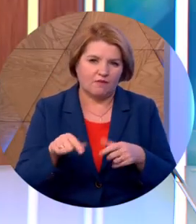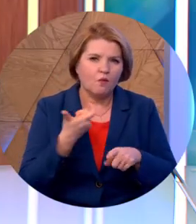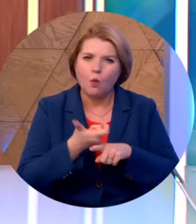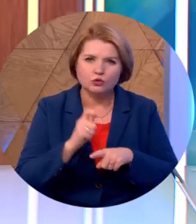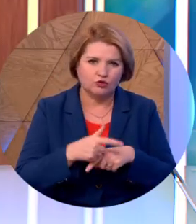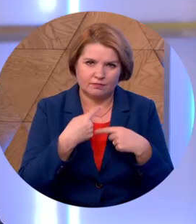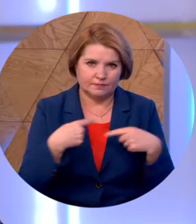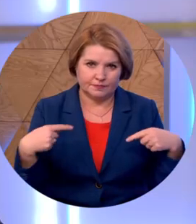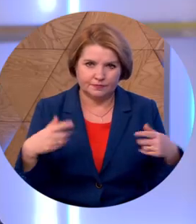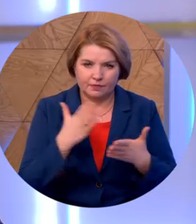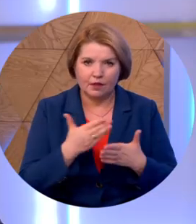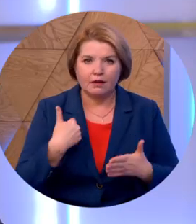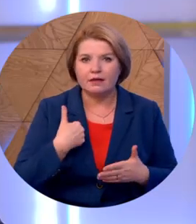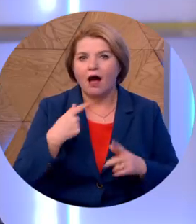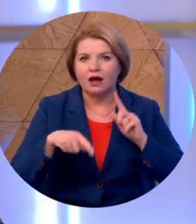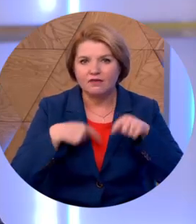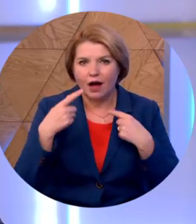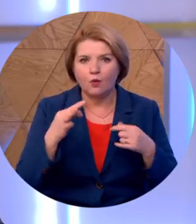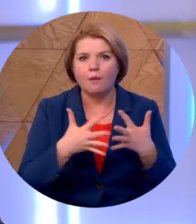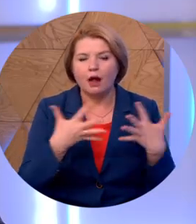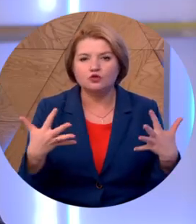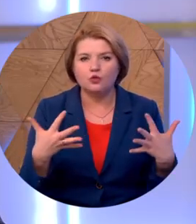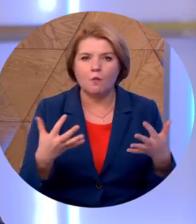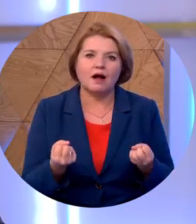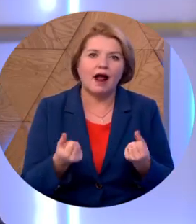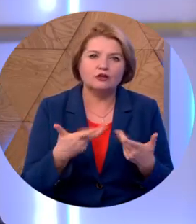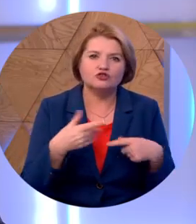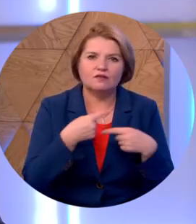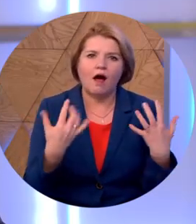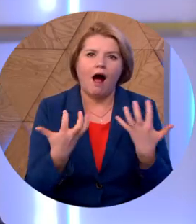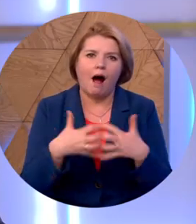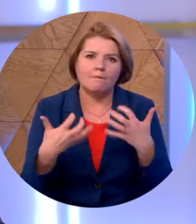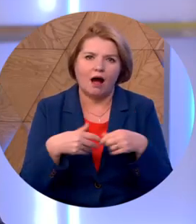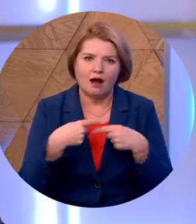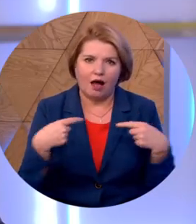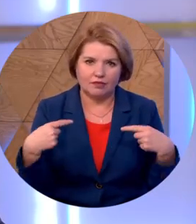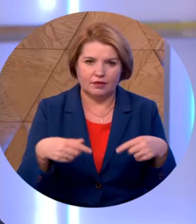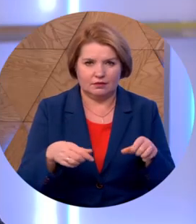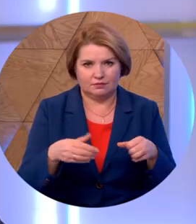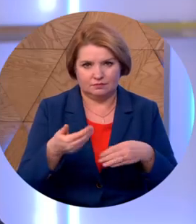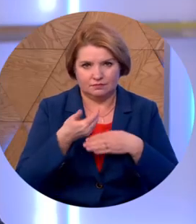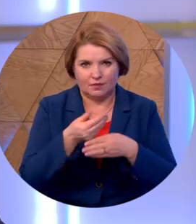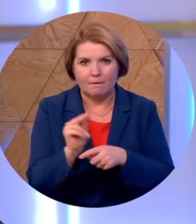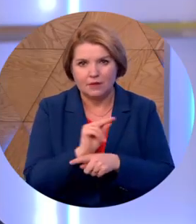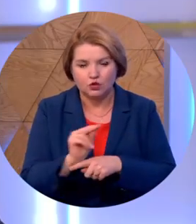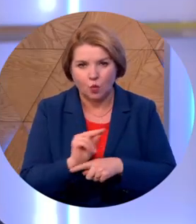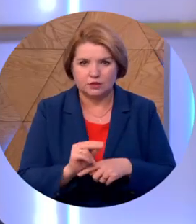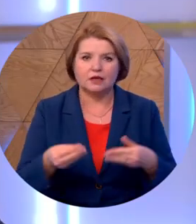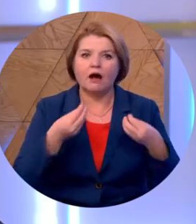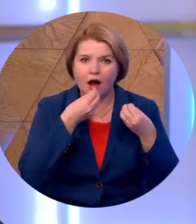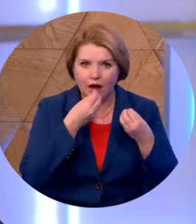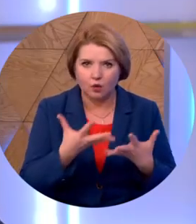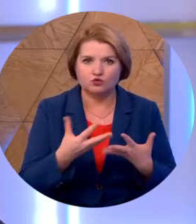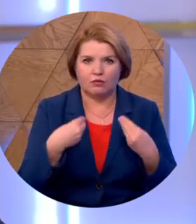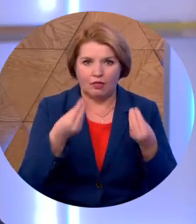много я уже не говорю об огромном количестве а парадных методик которые тоже дают хороший эффект но опять же таки если ответь